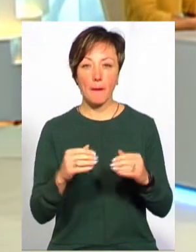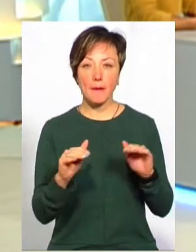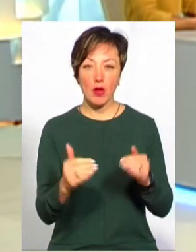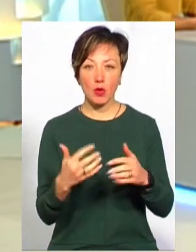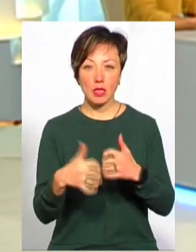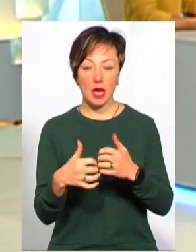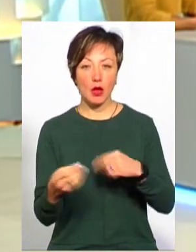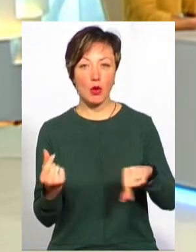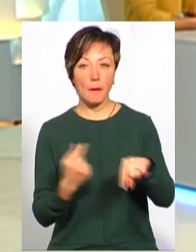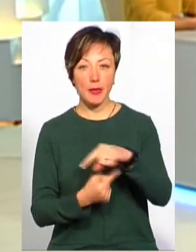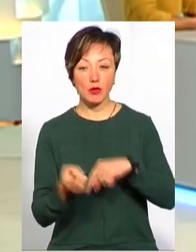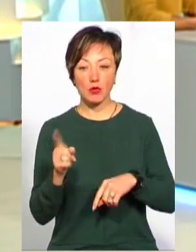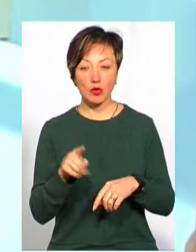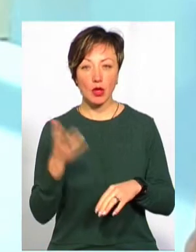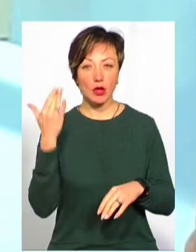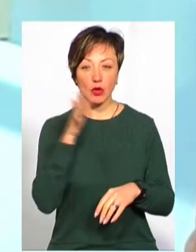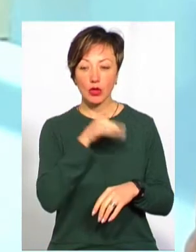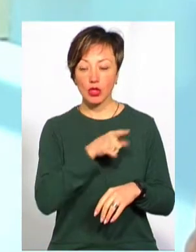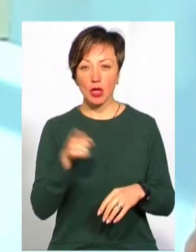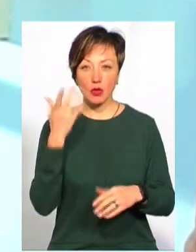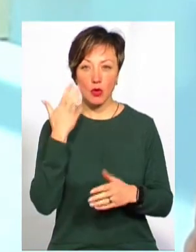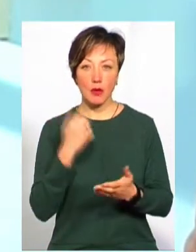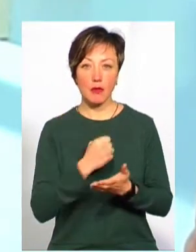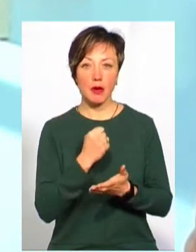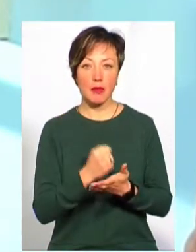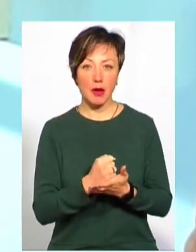і середнього бізнесу. Тому що на той час, коли його приймали,